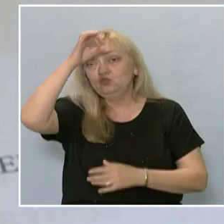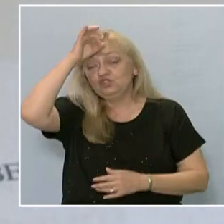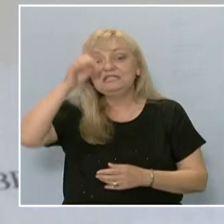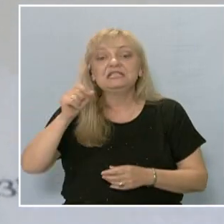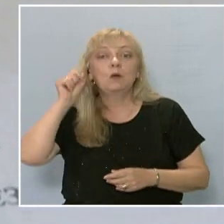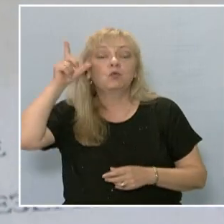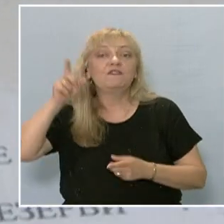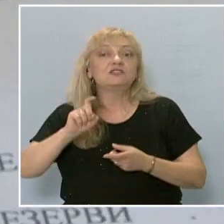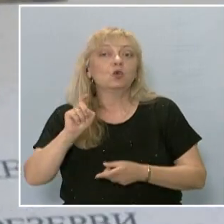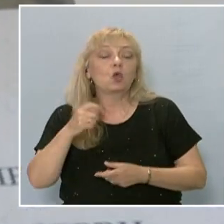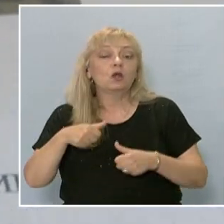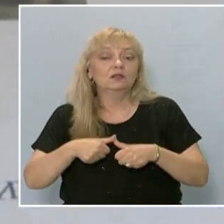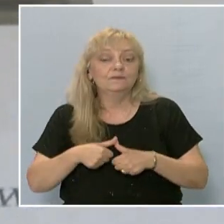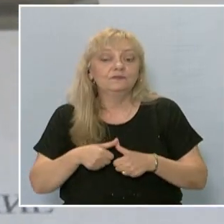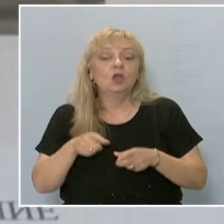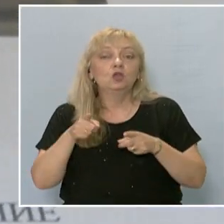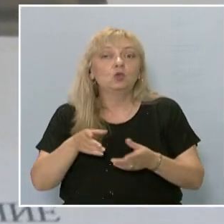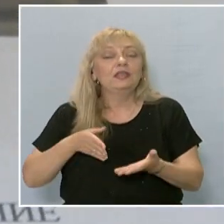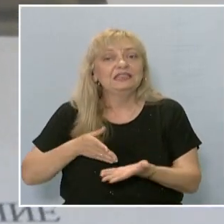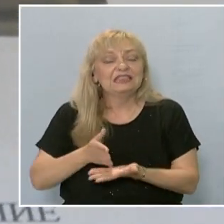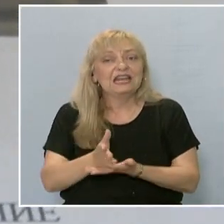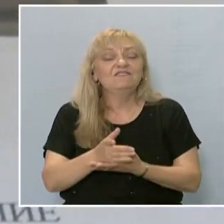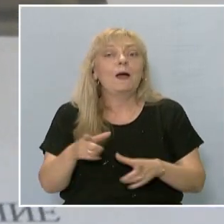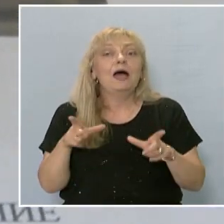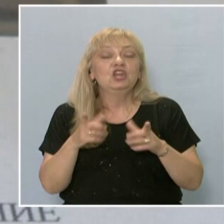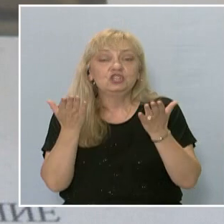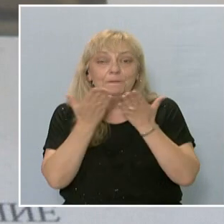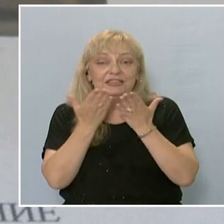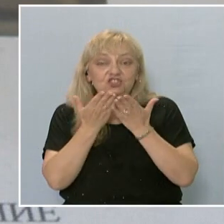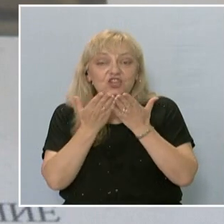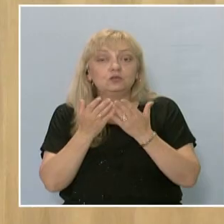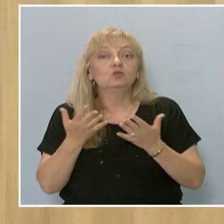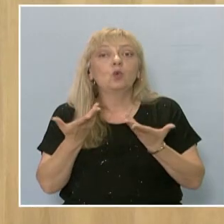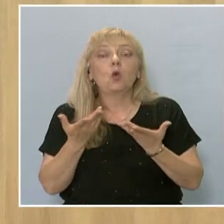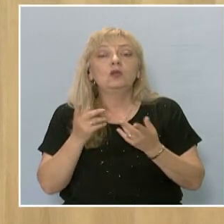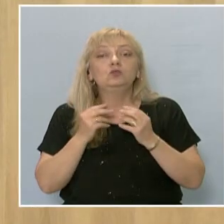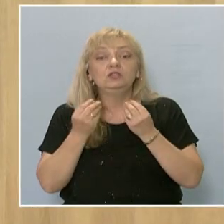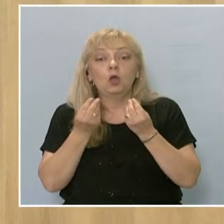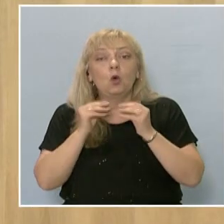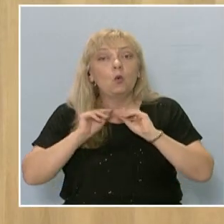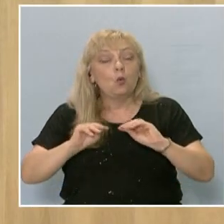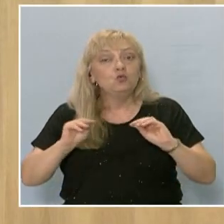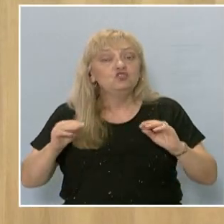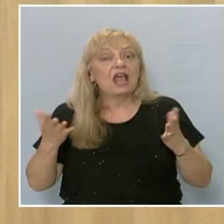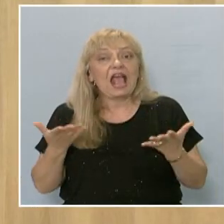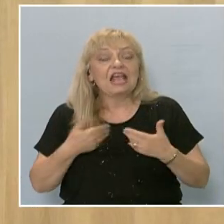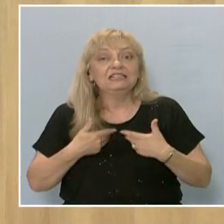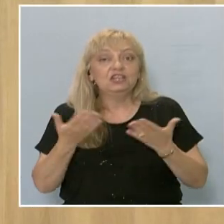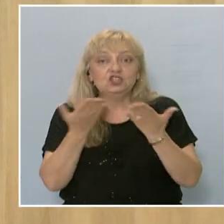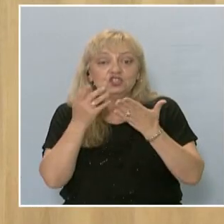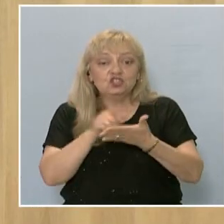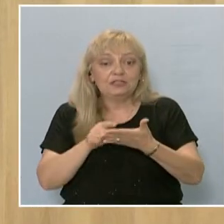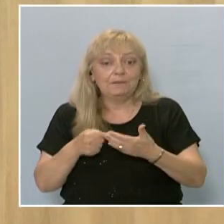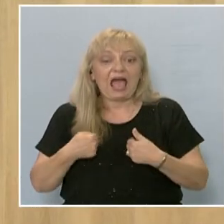лозанов именно от сугестопедията тръгва мета четенето което ни учи как да учим може би защото аз самия нали като дете съм